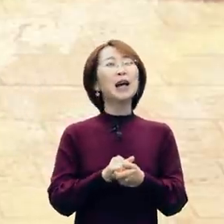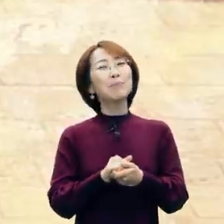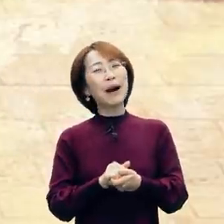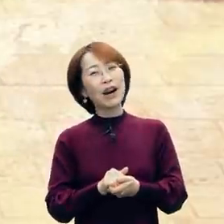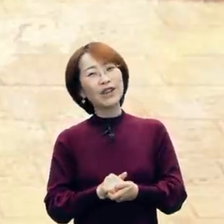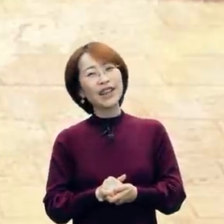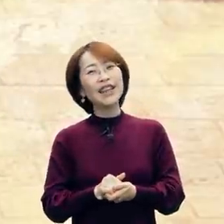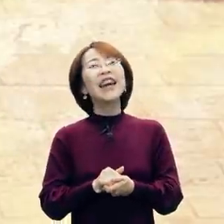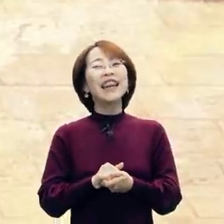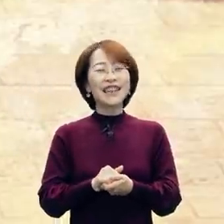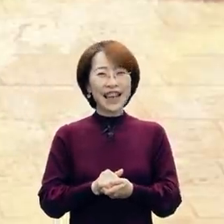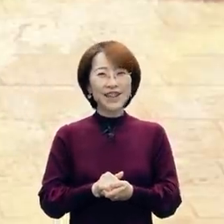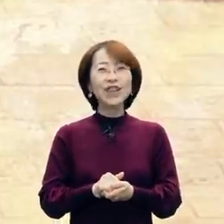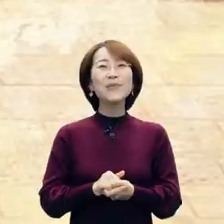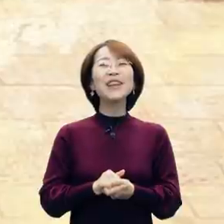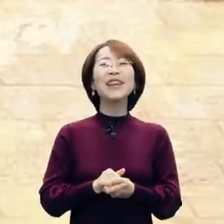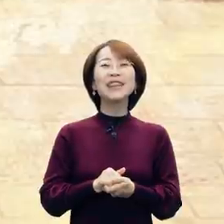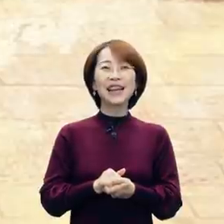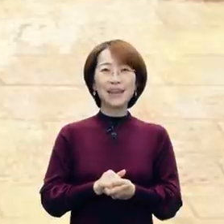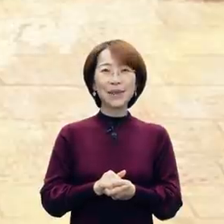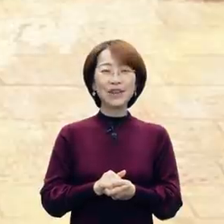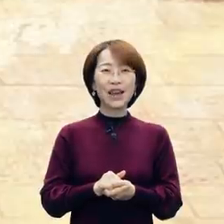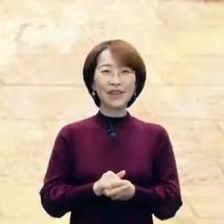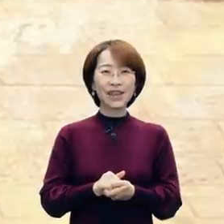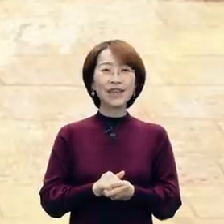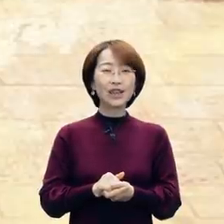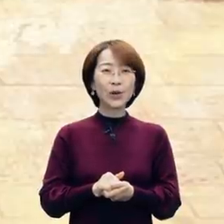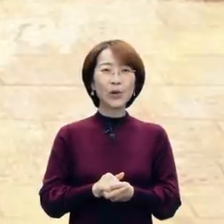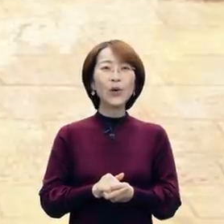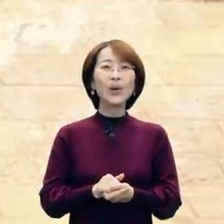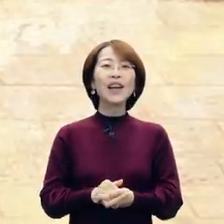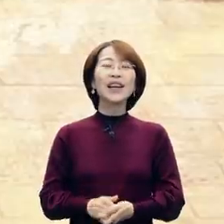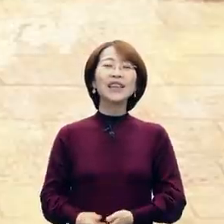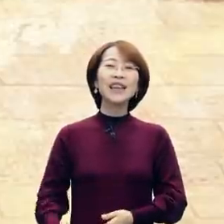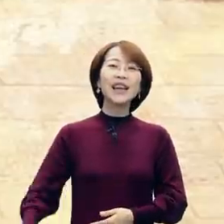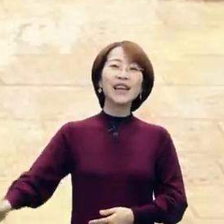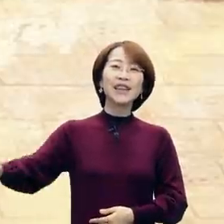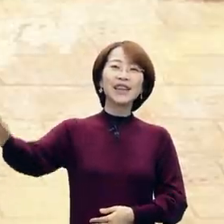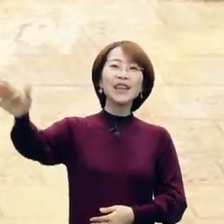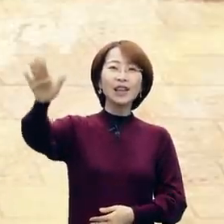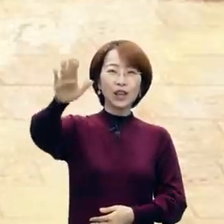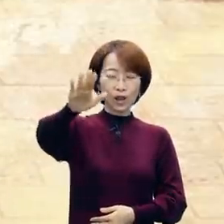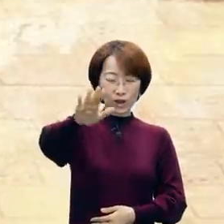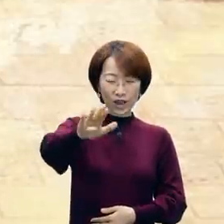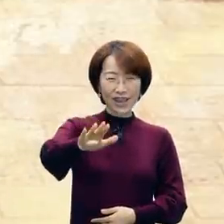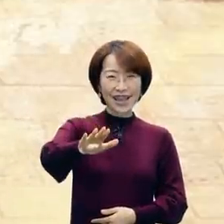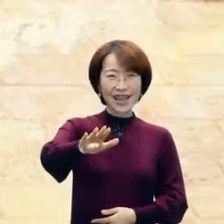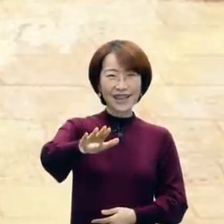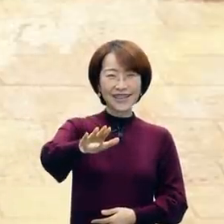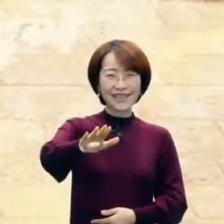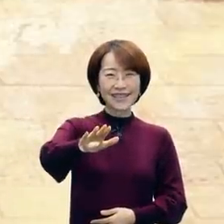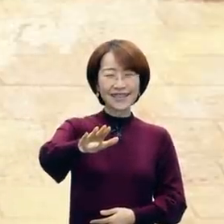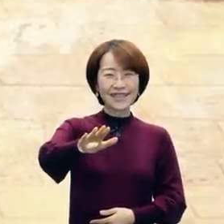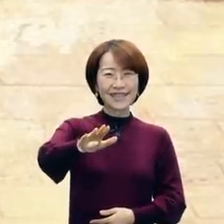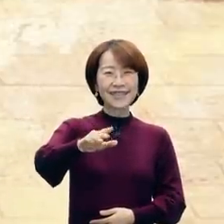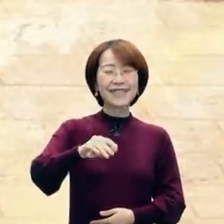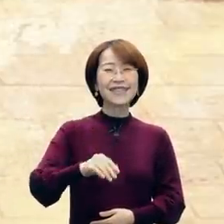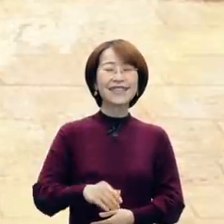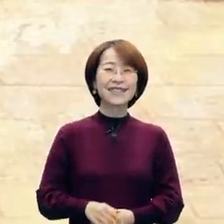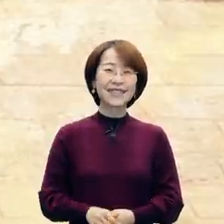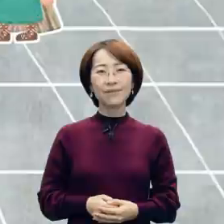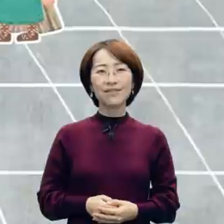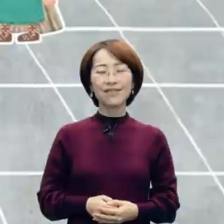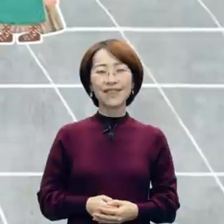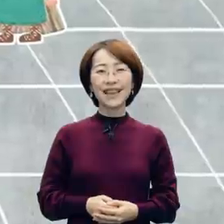아나니아는 바울이 예수님의 사람이 되었다는 증거로 세례를 주었어요.